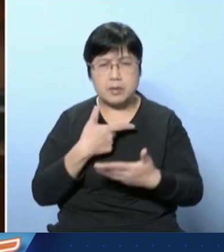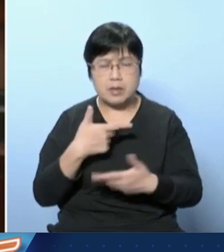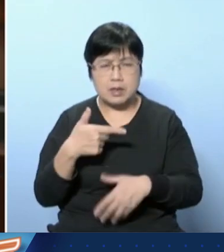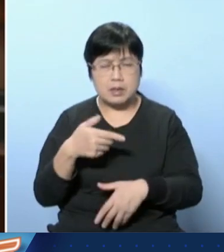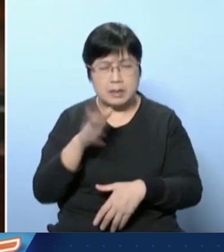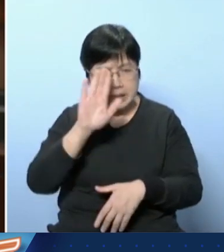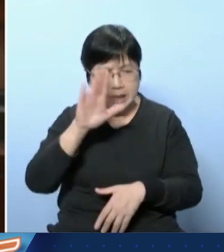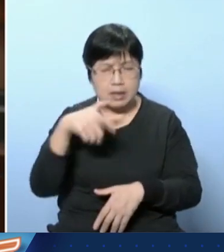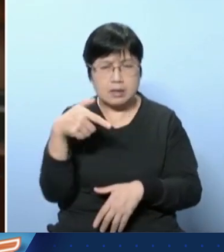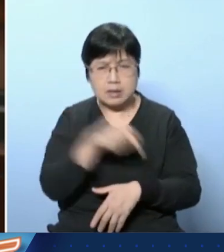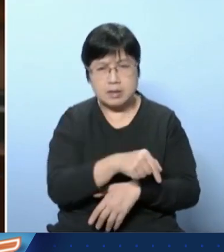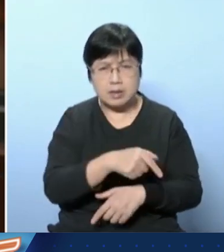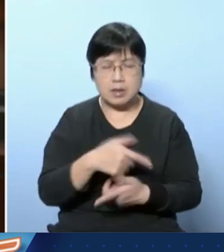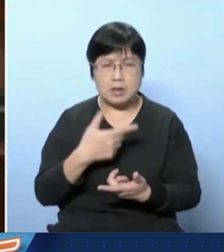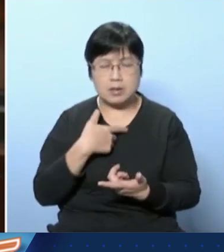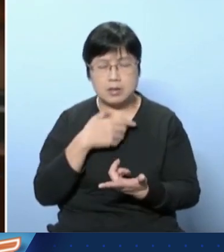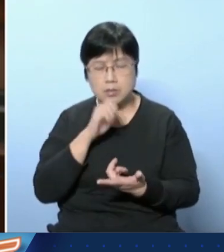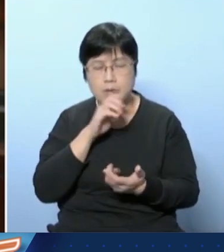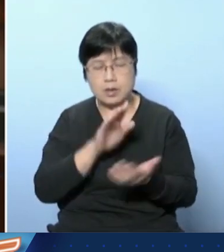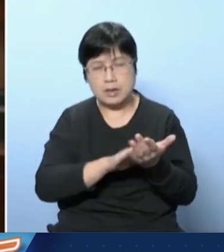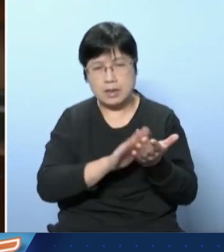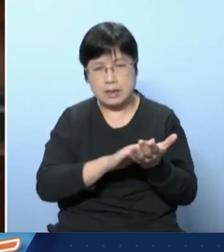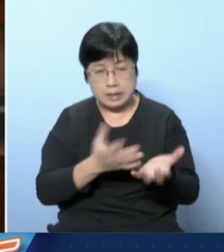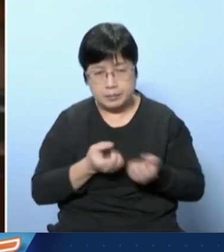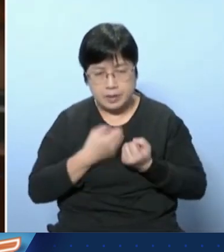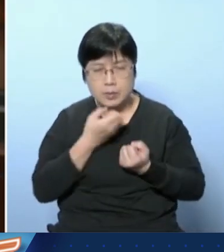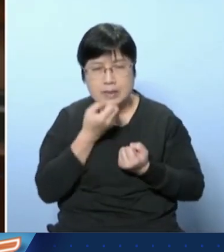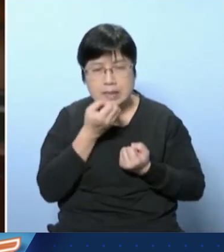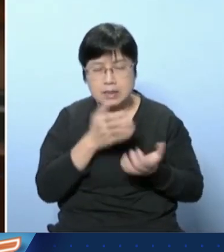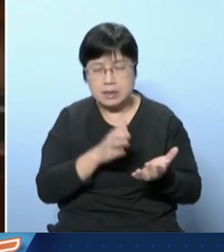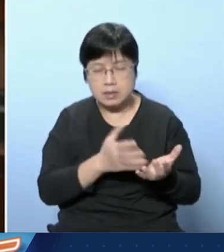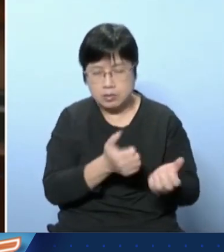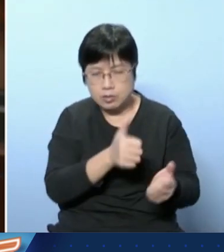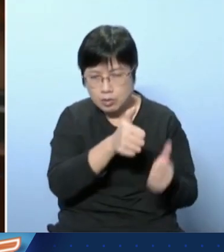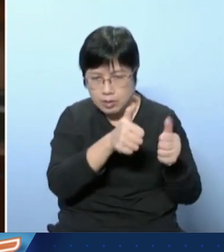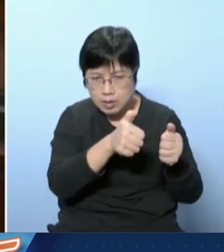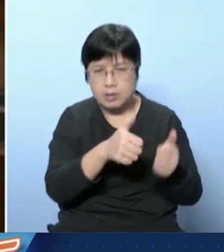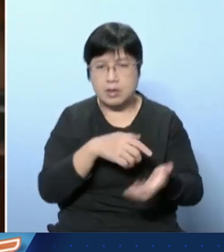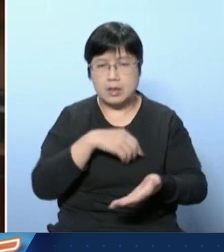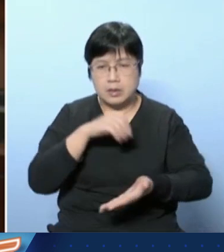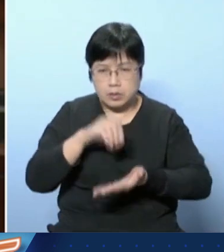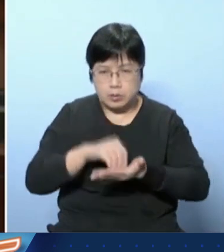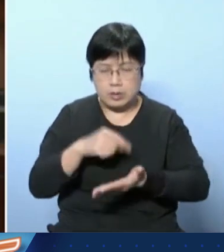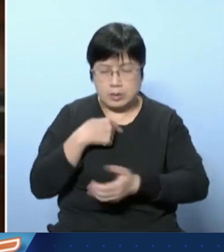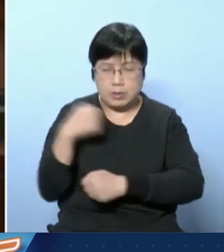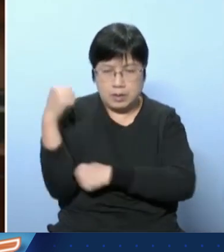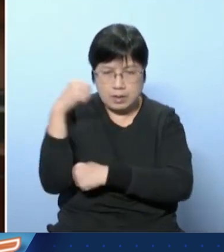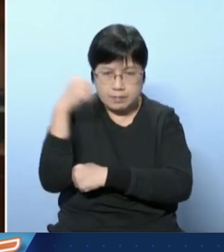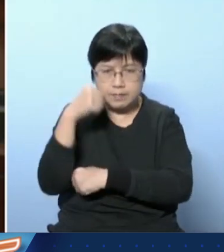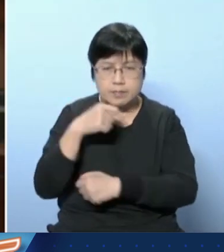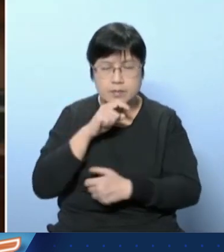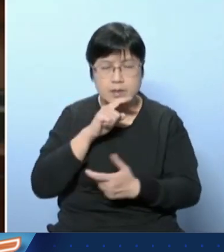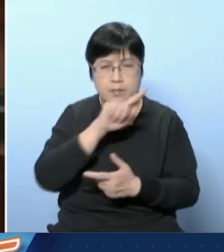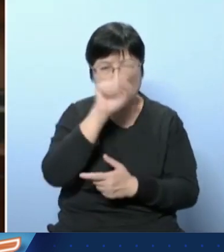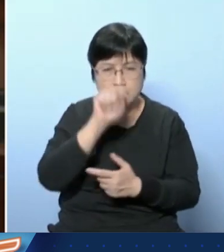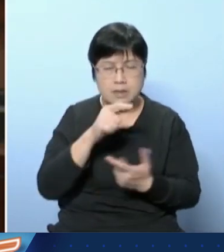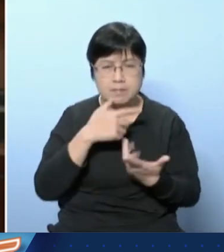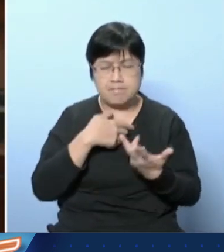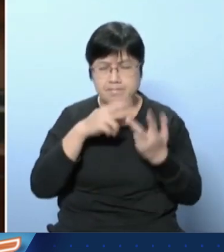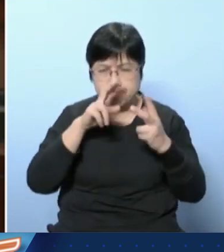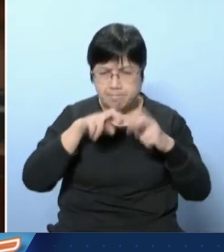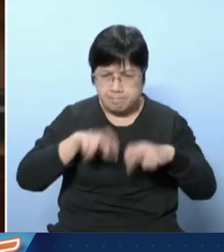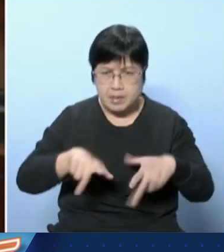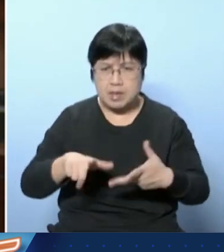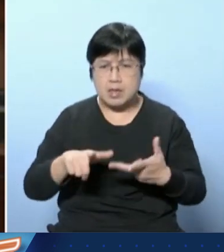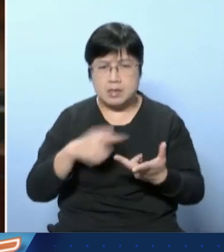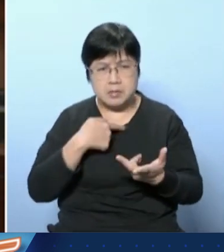劏房，咁咧係要即係俾個讚嘅。除咗呢個，不過除咗呢個決心之外咧，都係需要有一啲嘅魄力嘅，要逐一將問題咧梳理同拆